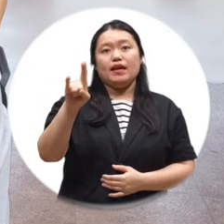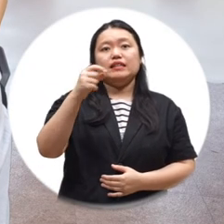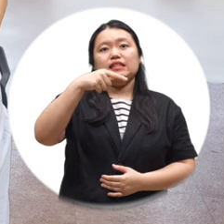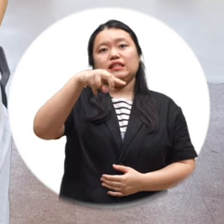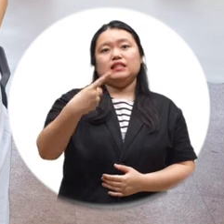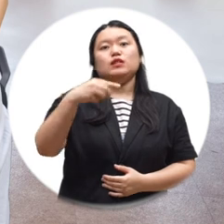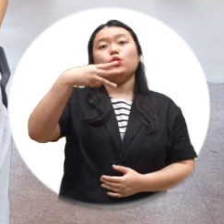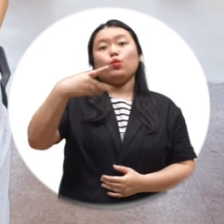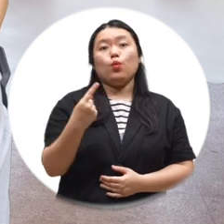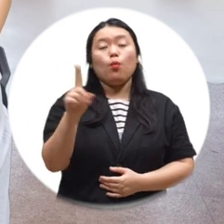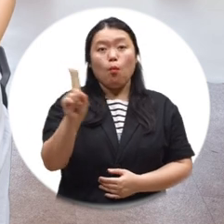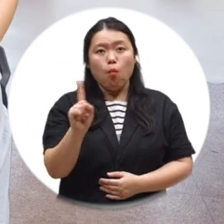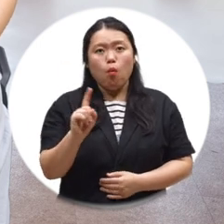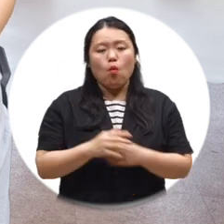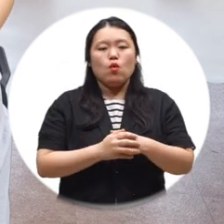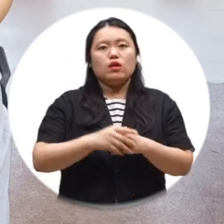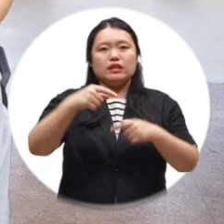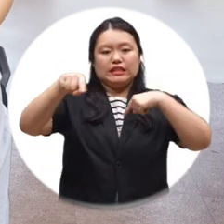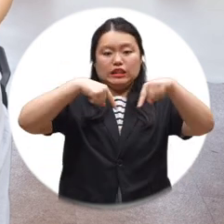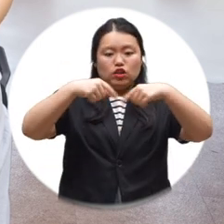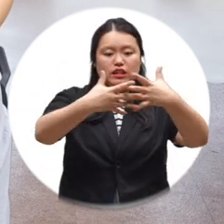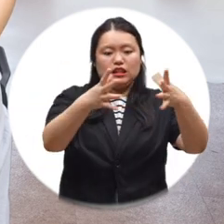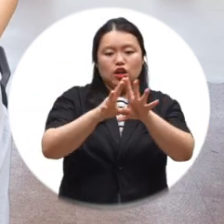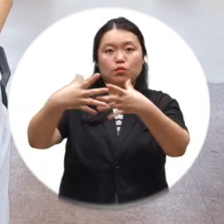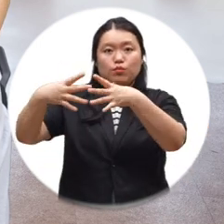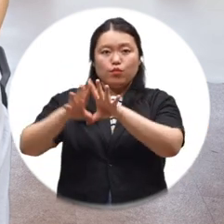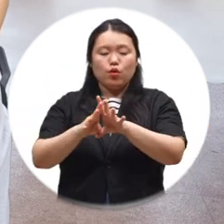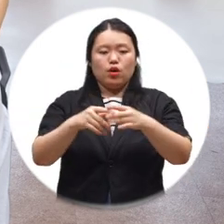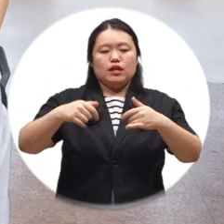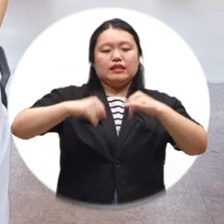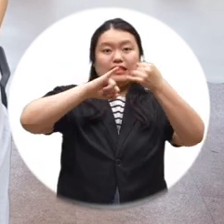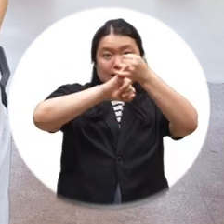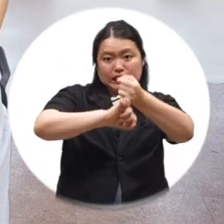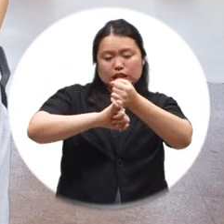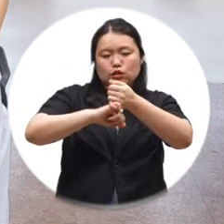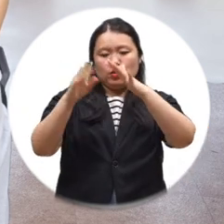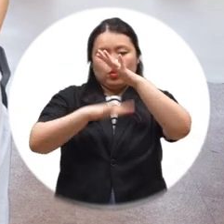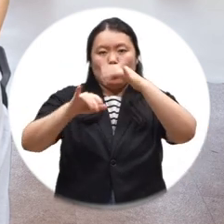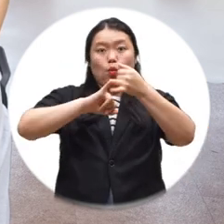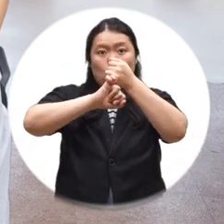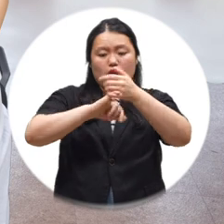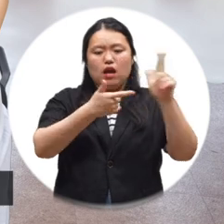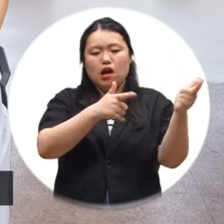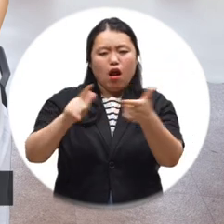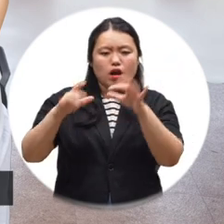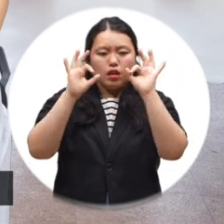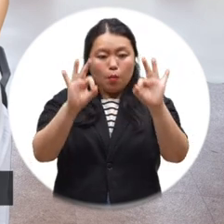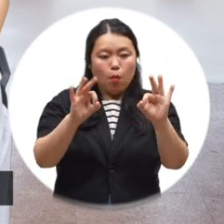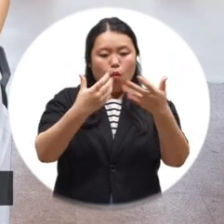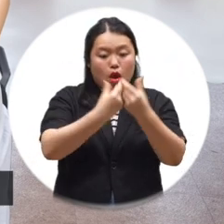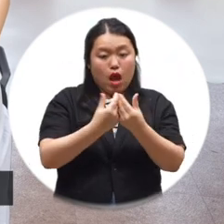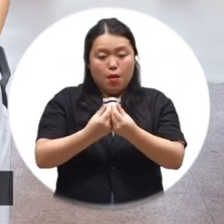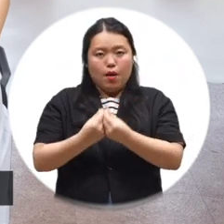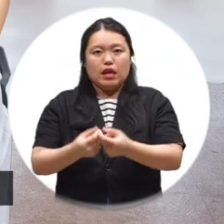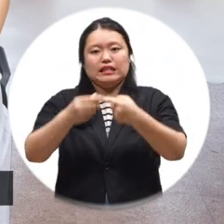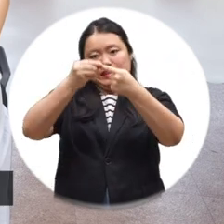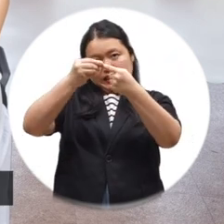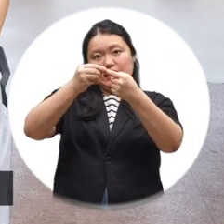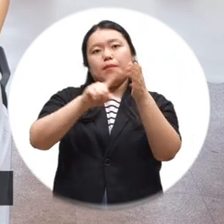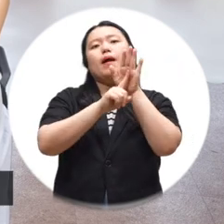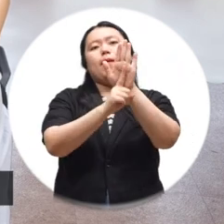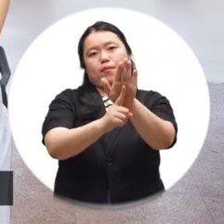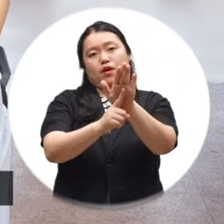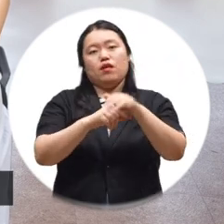민선 8기 전국 기초자치단체장 공약과 정책 중 우수 사례를 발굴하는 대회로 올해는 다시 쓰는